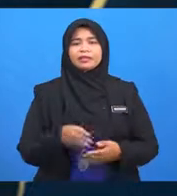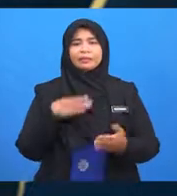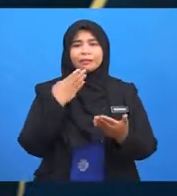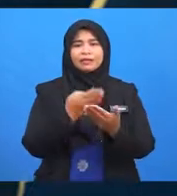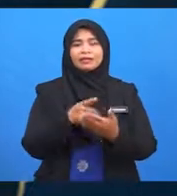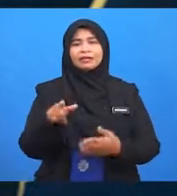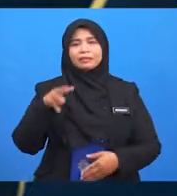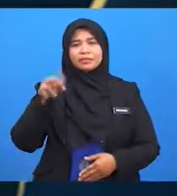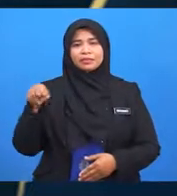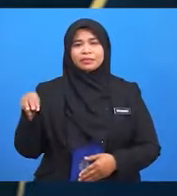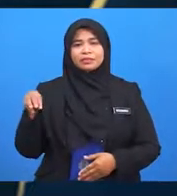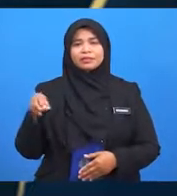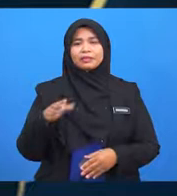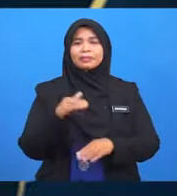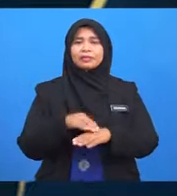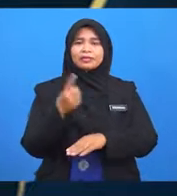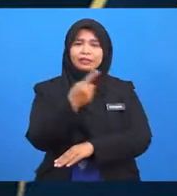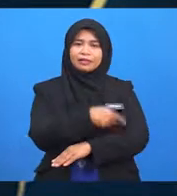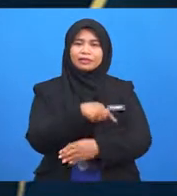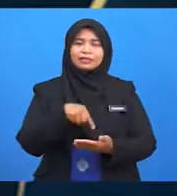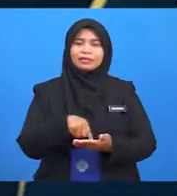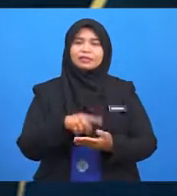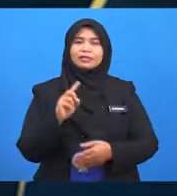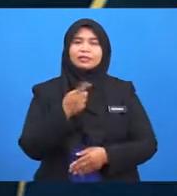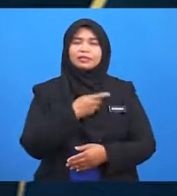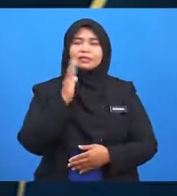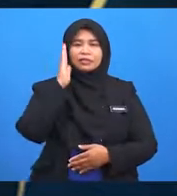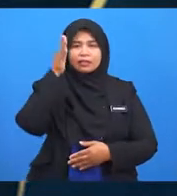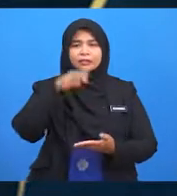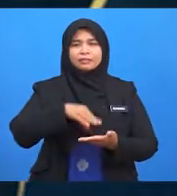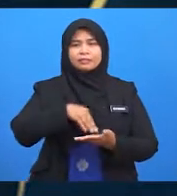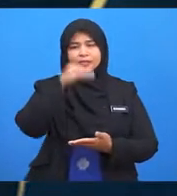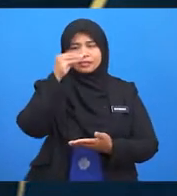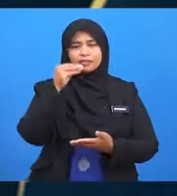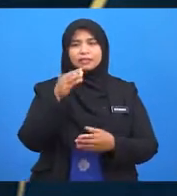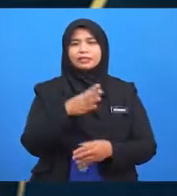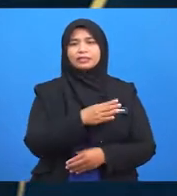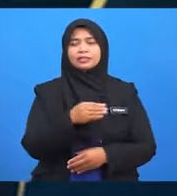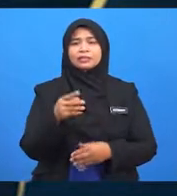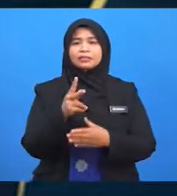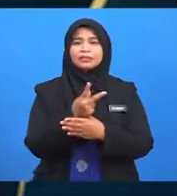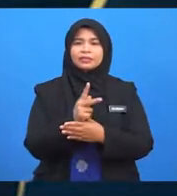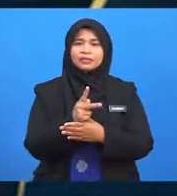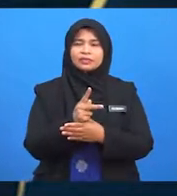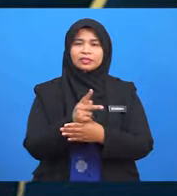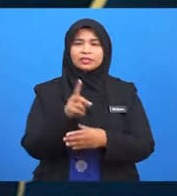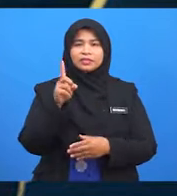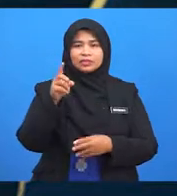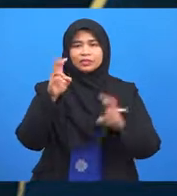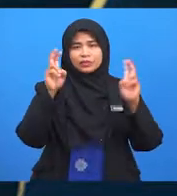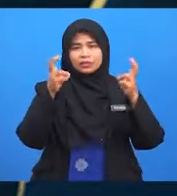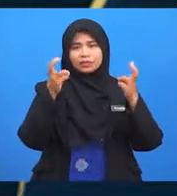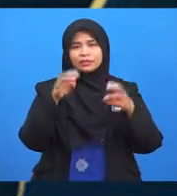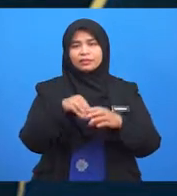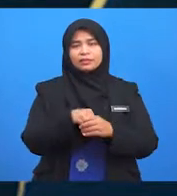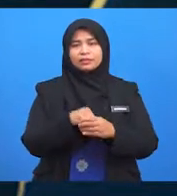Baiklah, murid-murid. Pada hari ini, kita akan belajar dan berkongsi satu tajuk